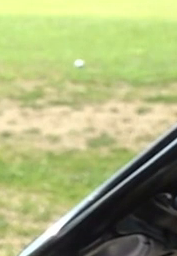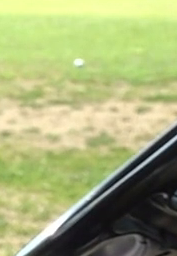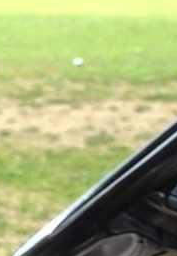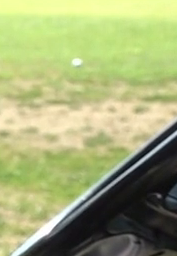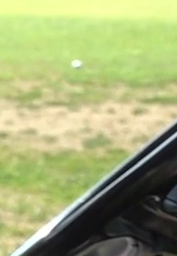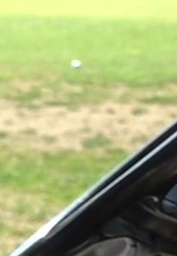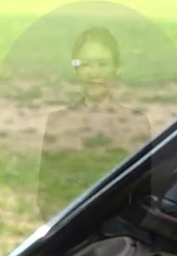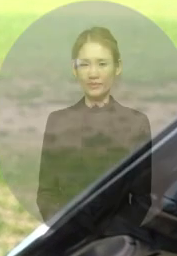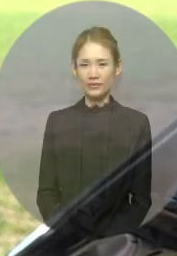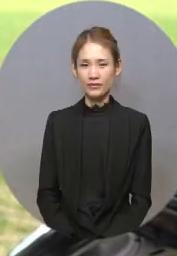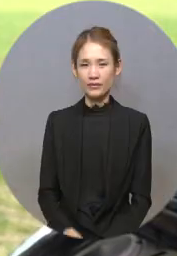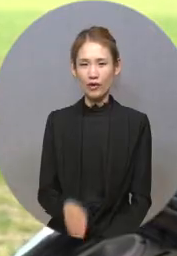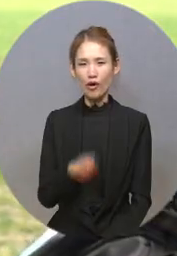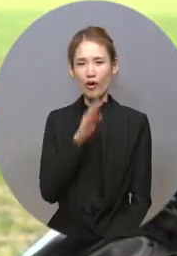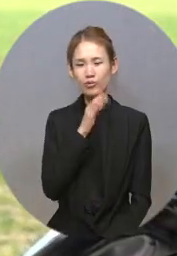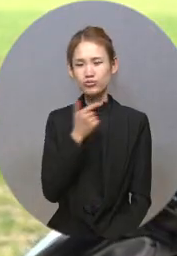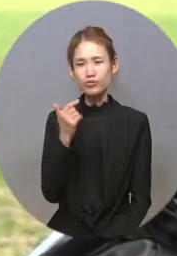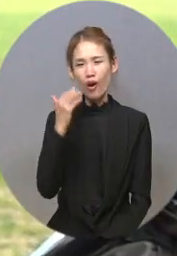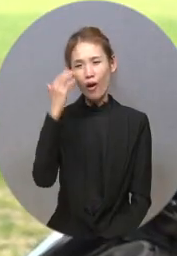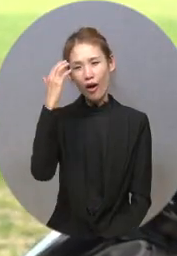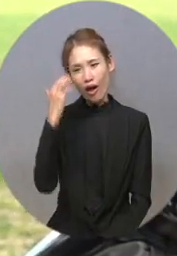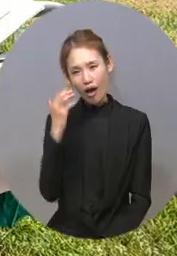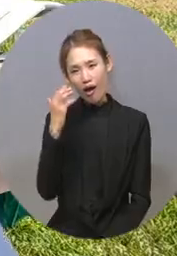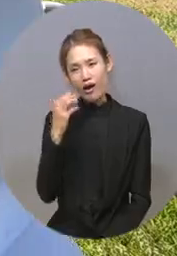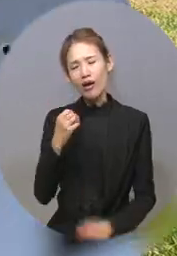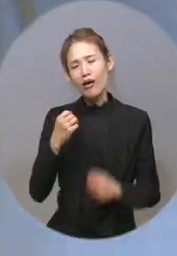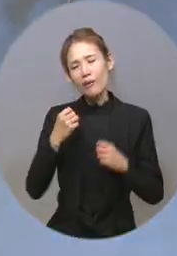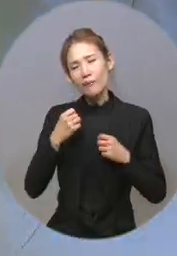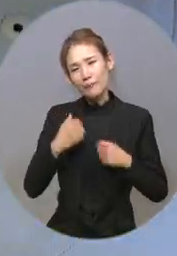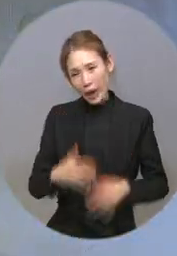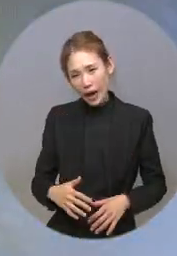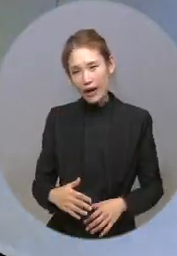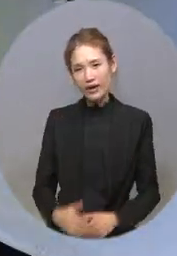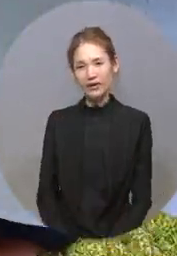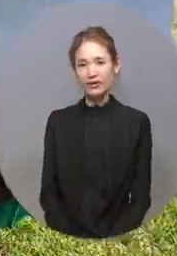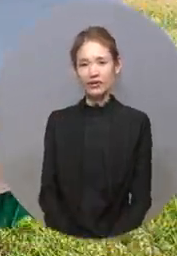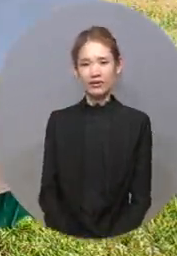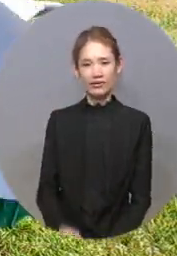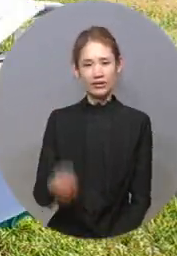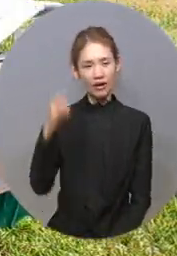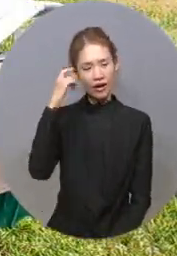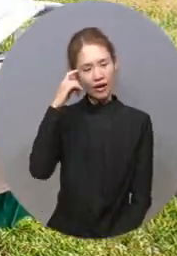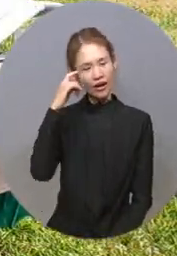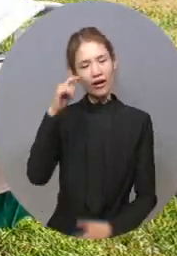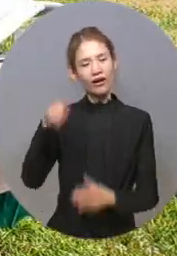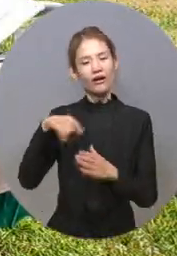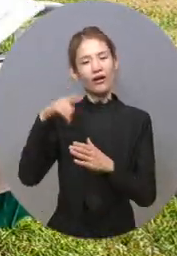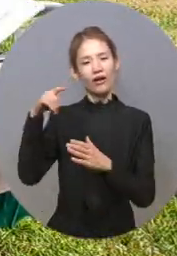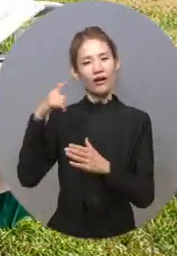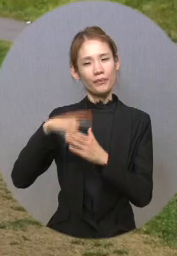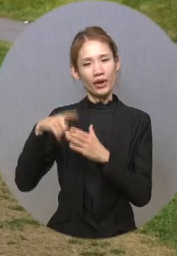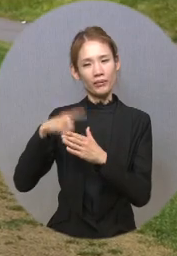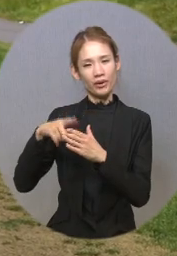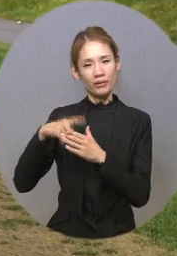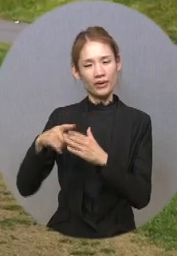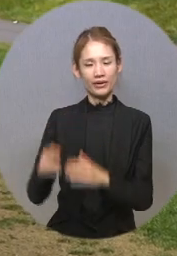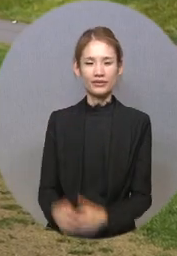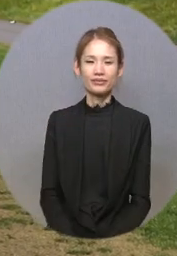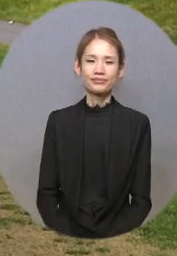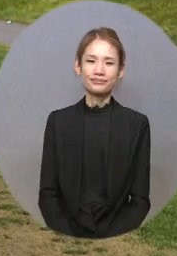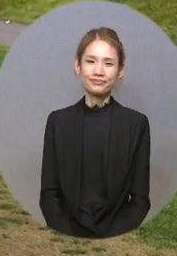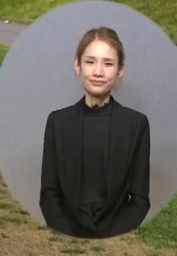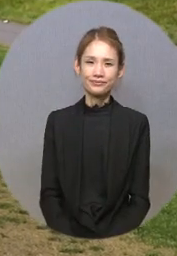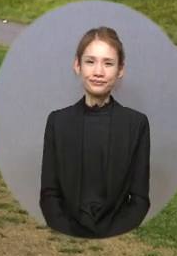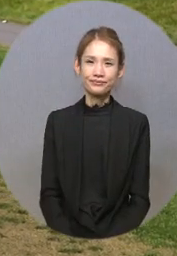아 진짜 너무 더워요. 힘이 하나도 없어요. 야, 나 멘탈 나갔나봐. 나 너무 더워. 내가 너무 떠들었나요?